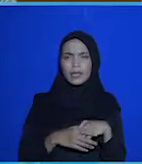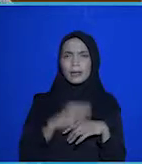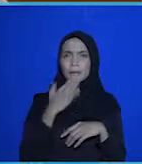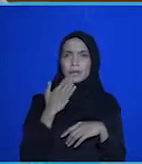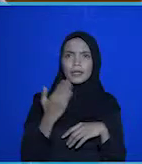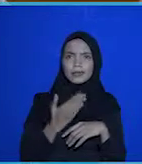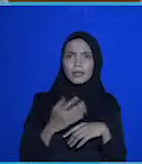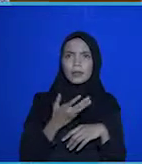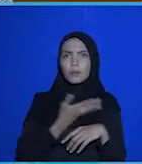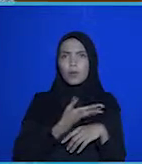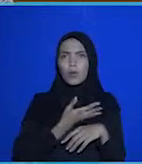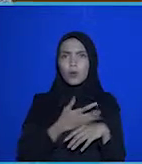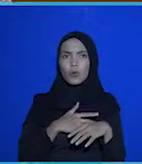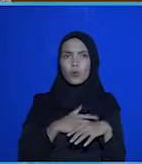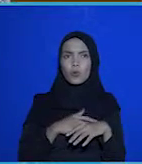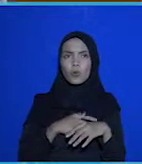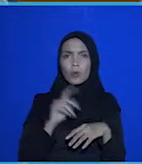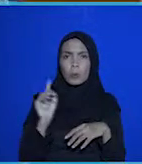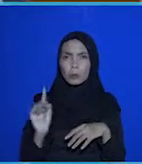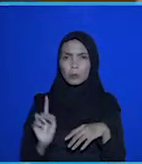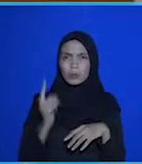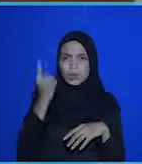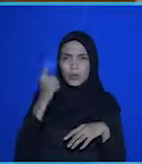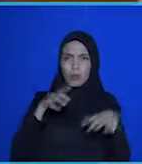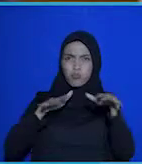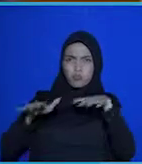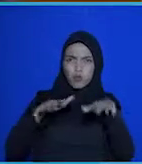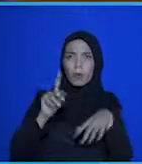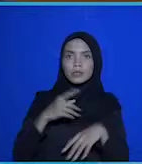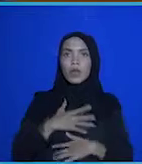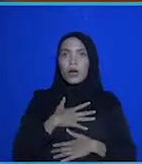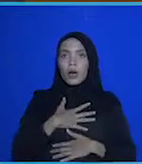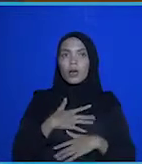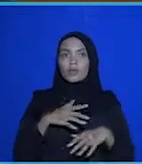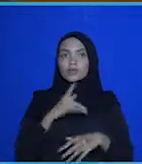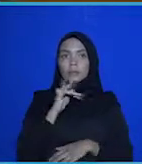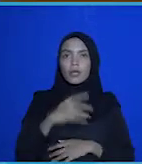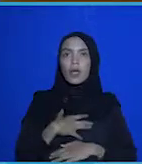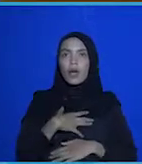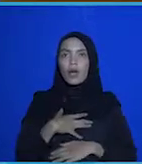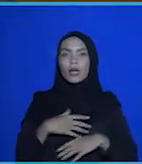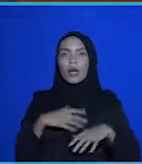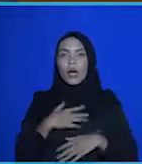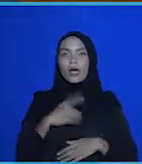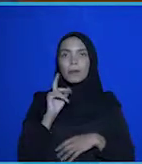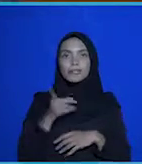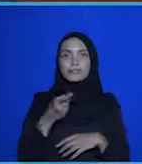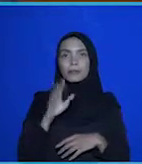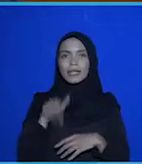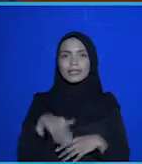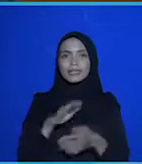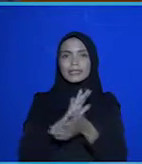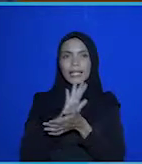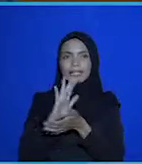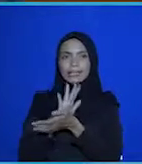yang lazim. Jadi kita kalau energinya keluar yang pertama kali pasti terengah-engah. Ada